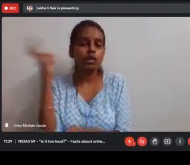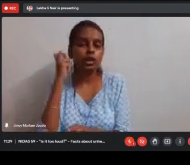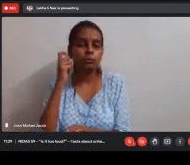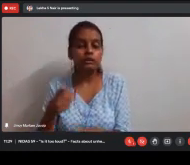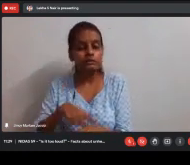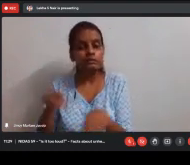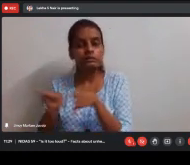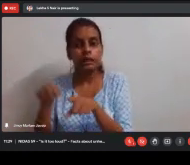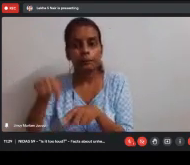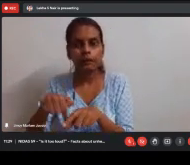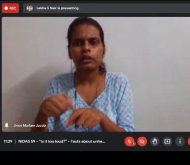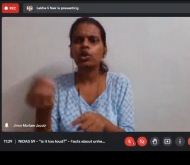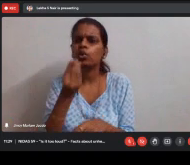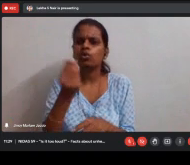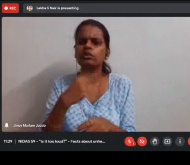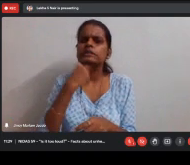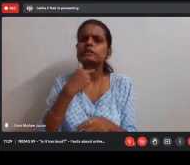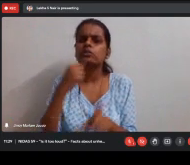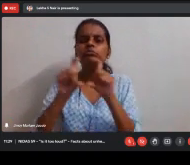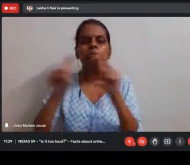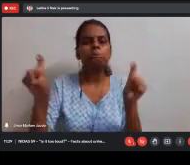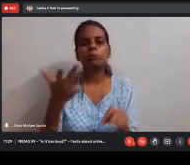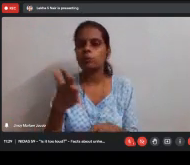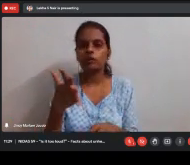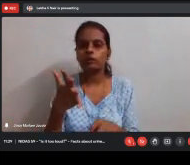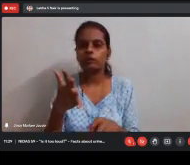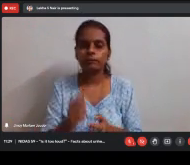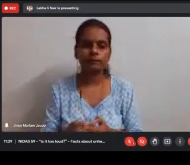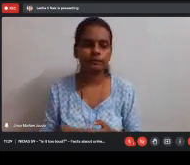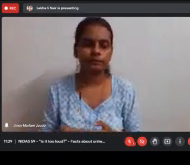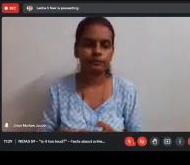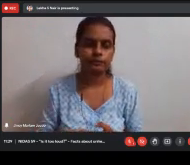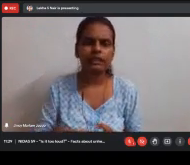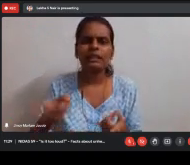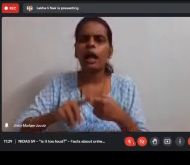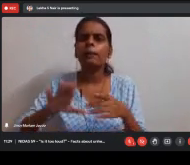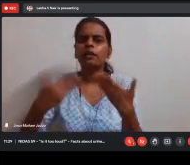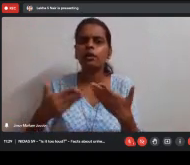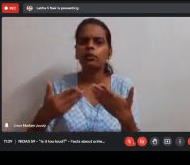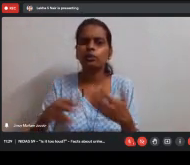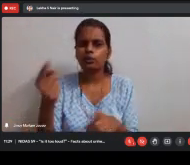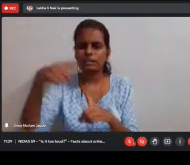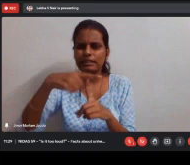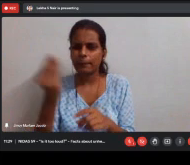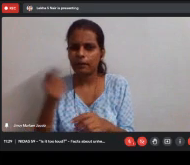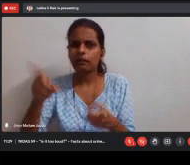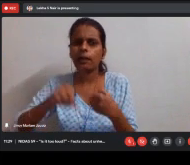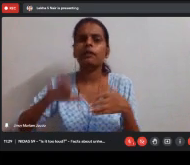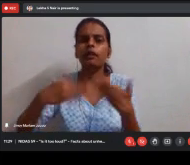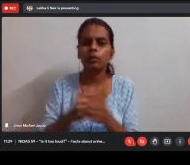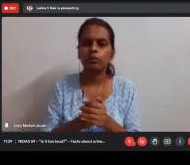ചെവി അടഞ്ഞതുപോലെ, ജലദോഷമൊക്കെ വരുമ്പോഴത്തേക്കും ചെവി അടയുന്നത് പോലെ ഈ ഒരു നോയ്സ് എക്സ്പോഷർ കഴിഞ്ഞ് പുറത്ത് വരുമ്പോൾ ചെവി അടയുന്നു,